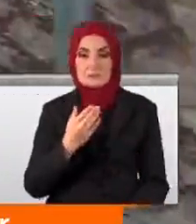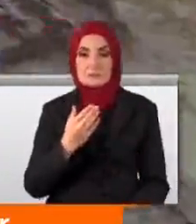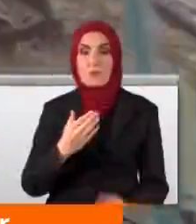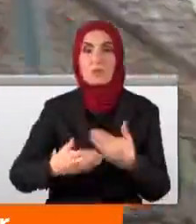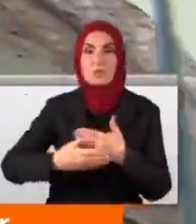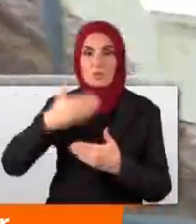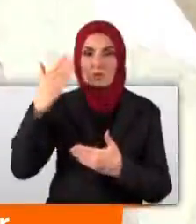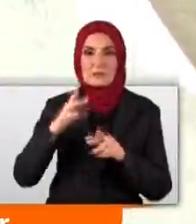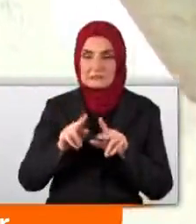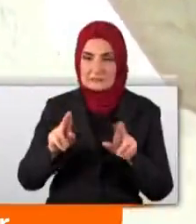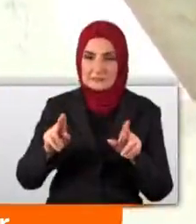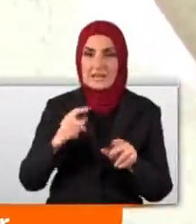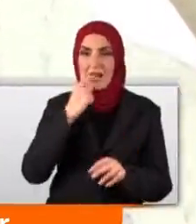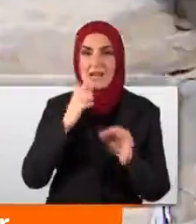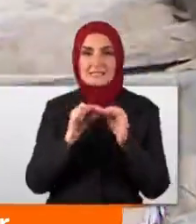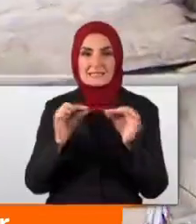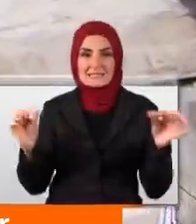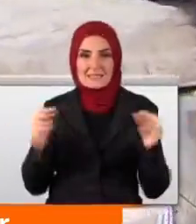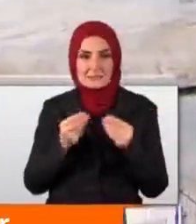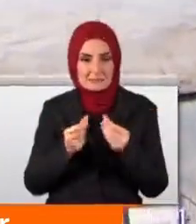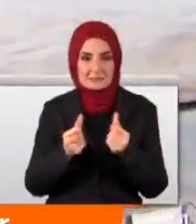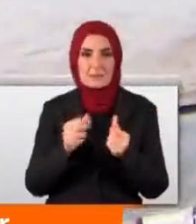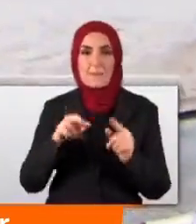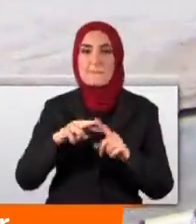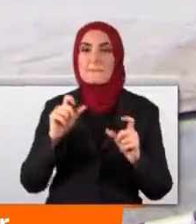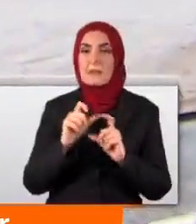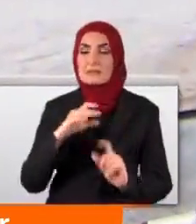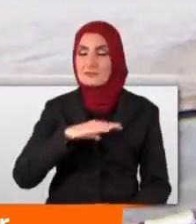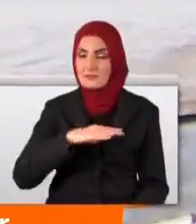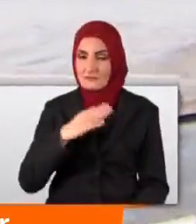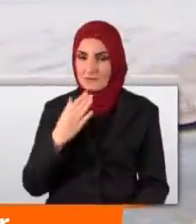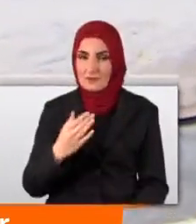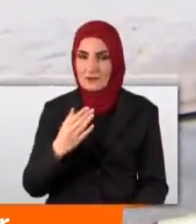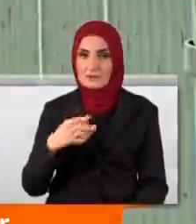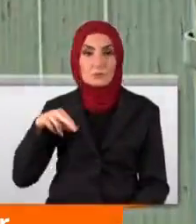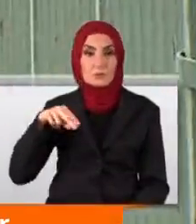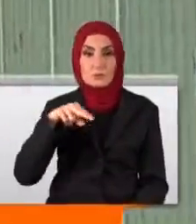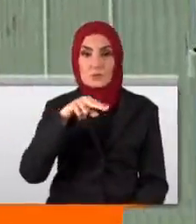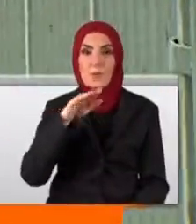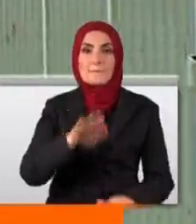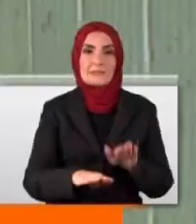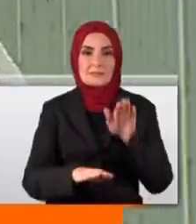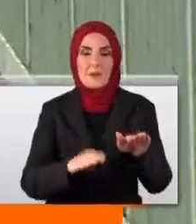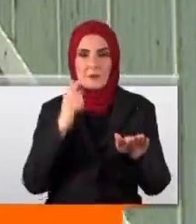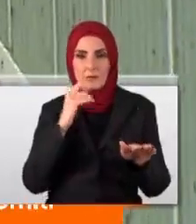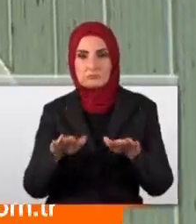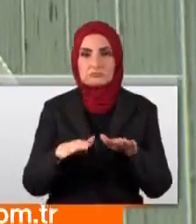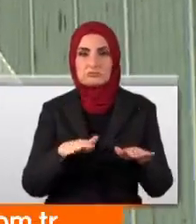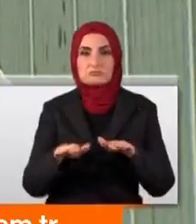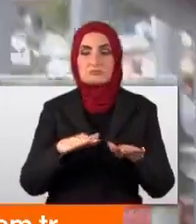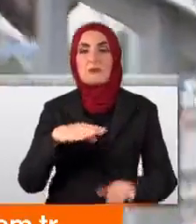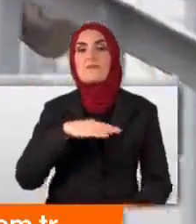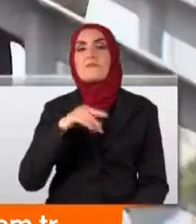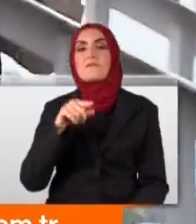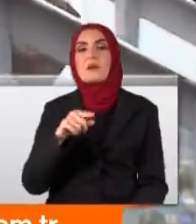içinde aşınmış ve pas tutmuş durumda. Gelip geçenlerin ayak bastığı yerlerse sallanıyor. Üst geçidi kullanmak zorunda olanlar